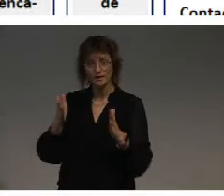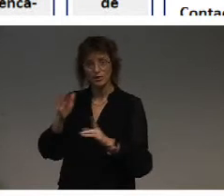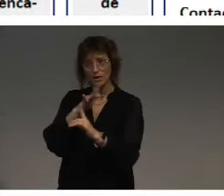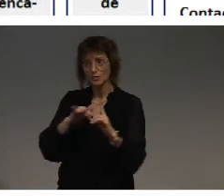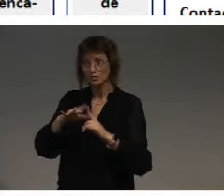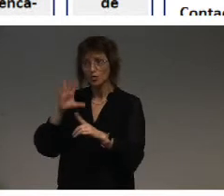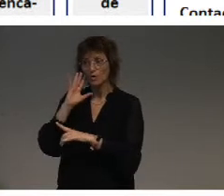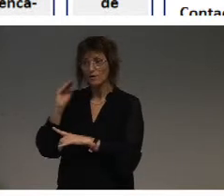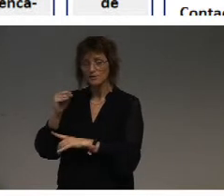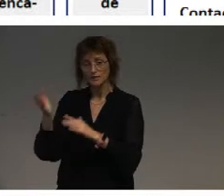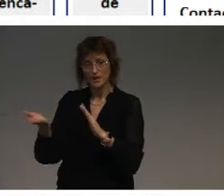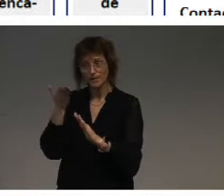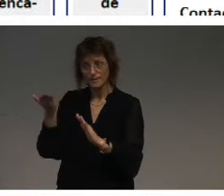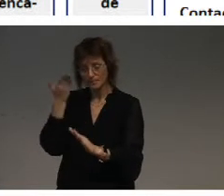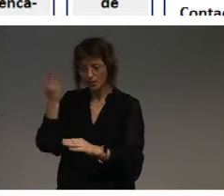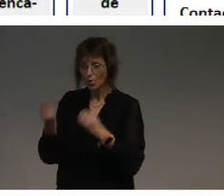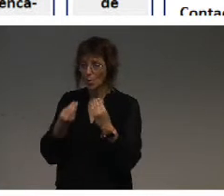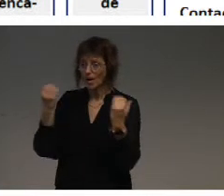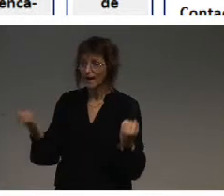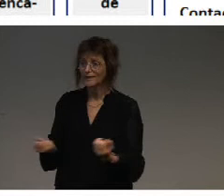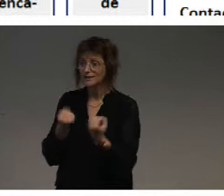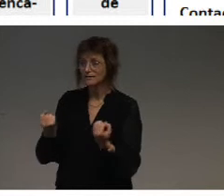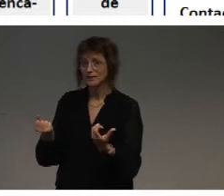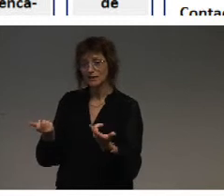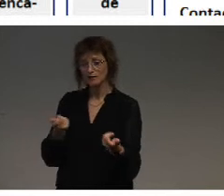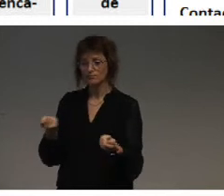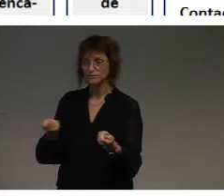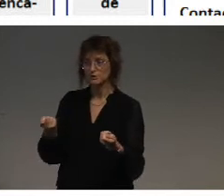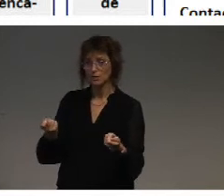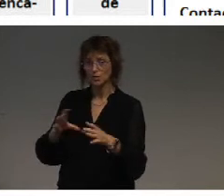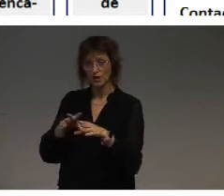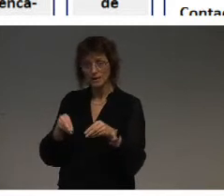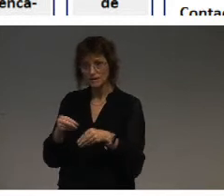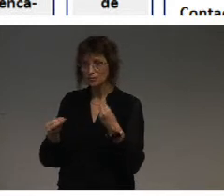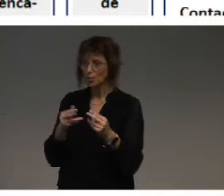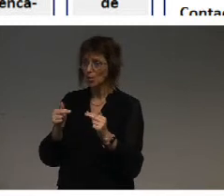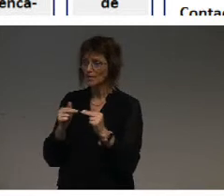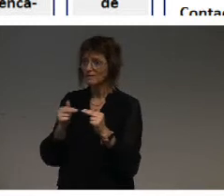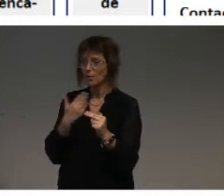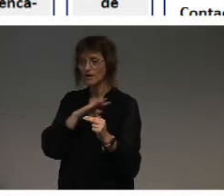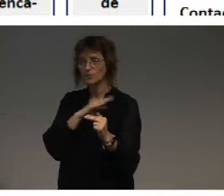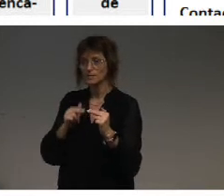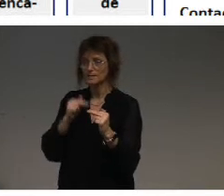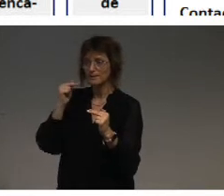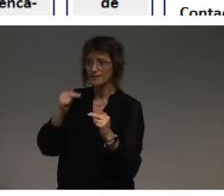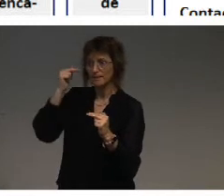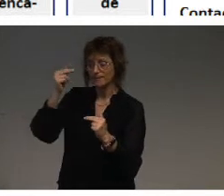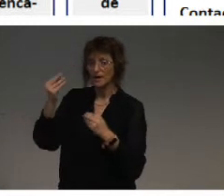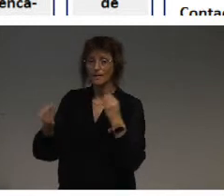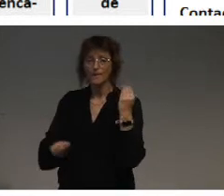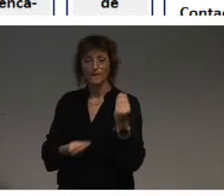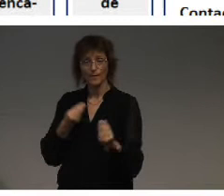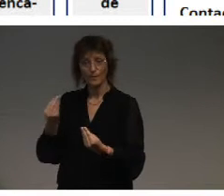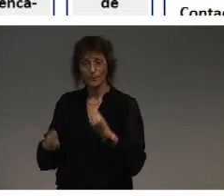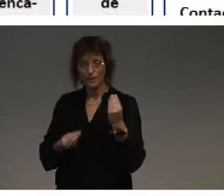socio-professionnelles plutôt élevées, des activités d'encadrement, des niveaux de responsabilité plus ou moins importants, ou des activités pour